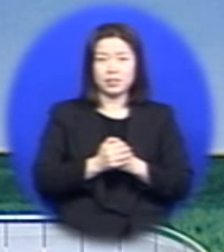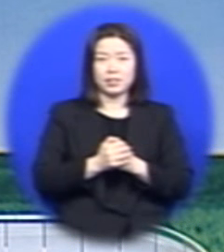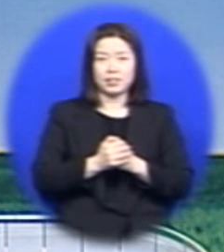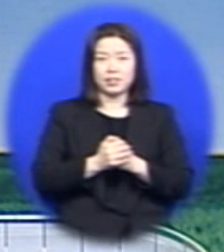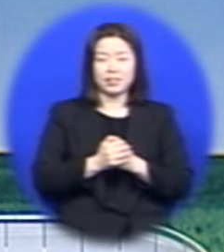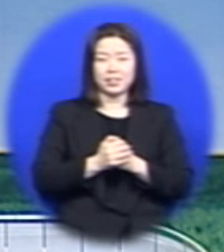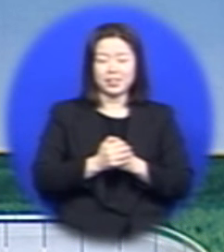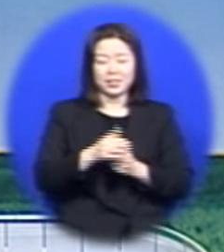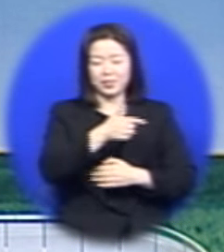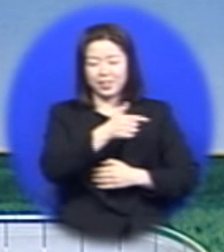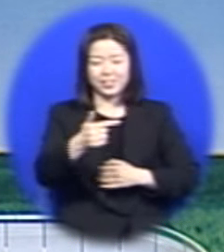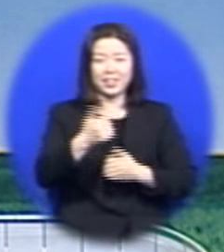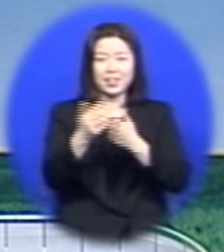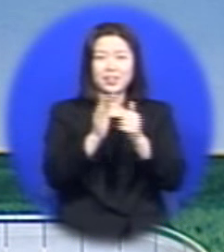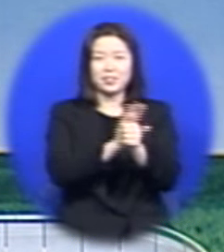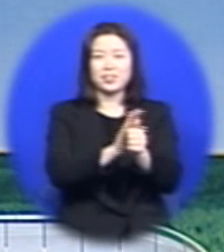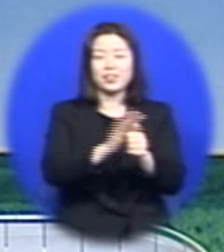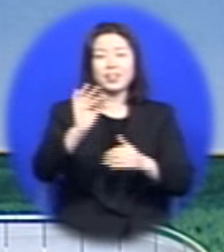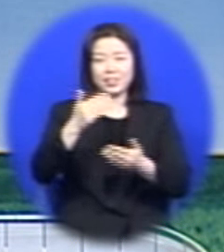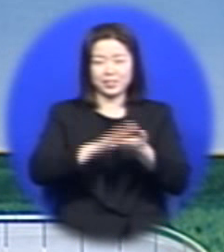굉장한 위로가 되더라. 네.